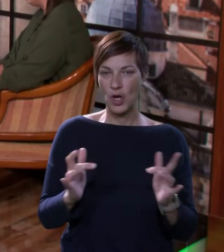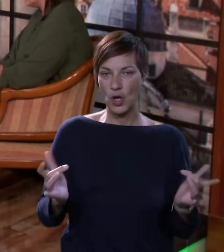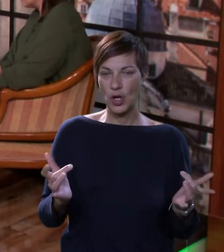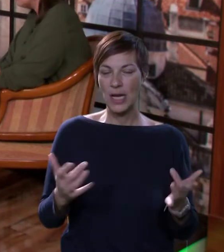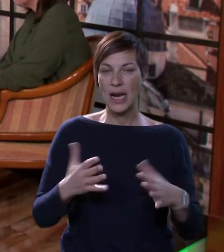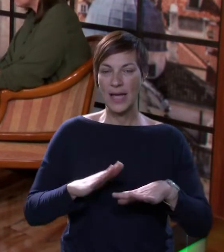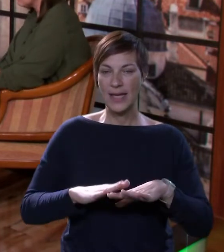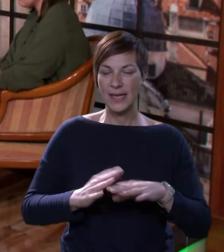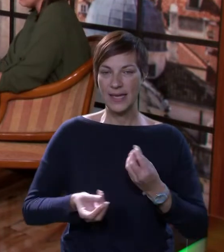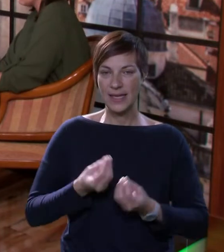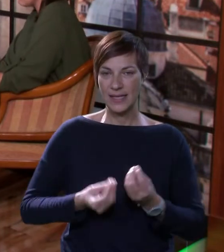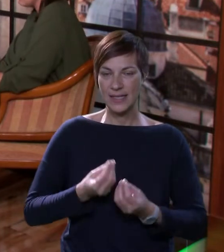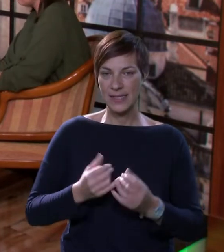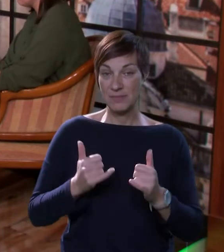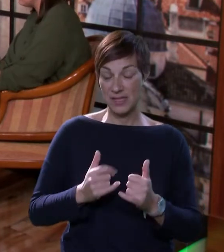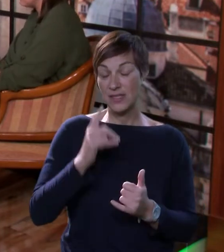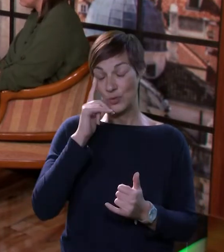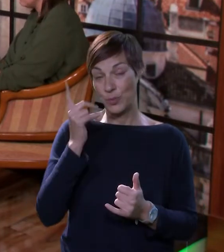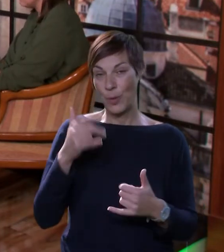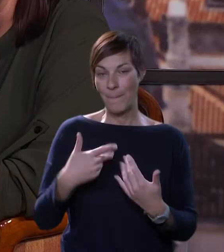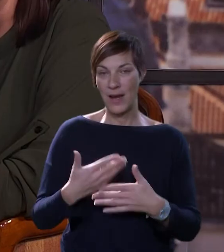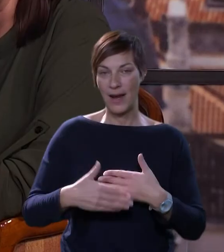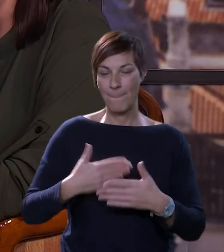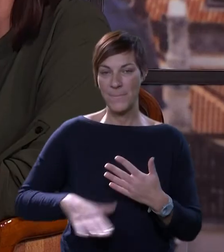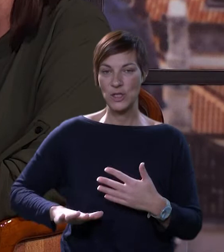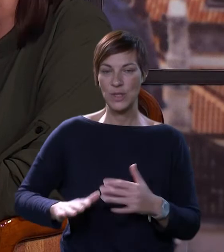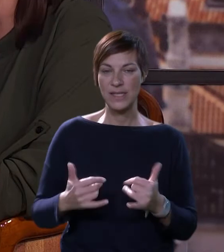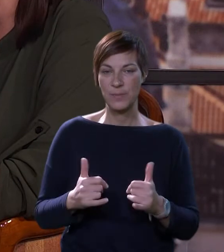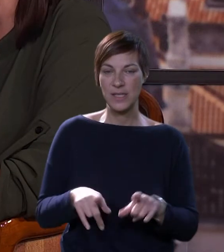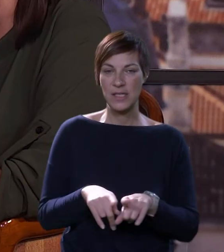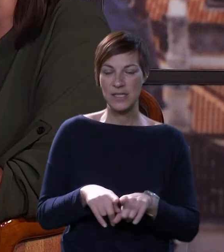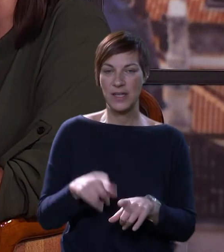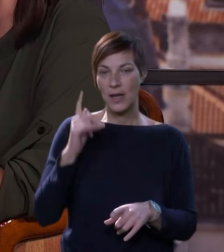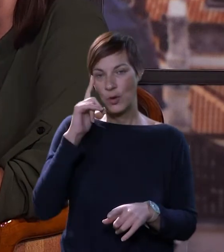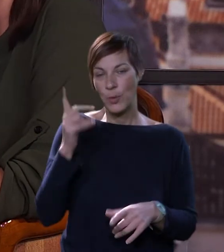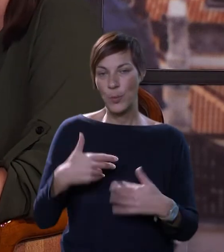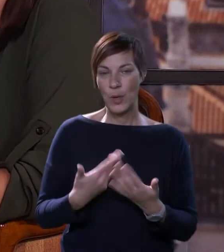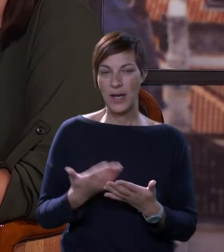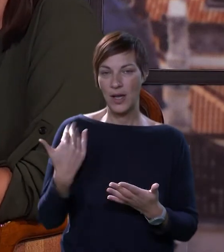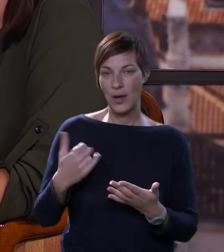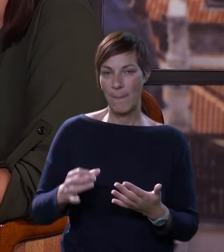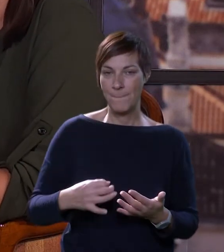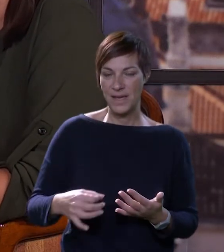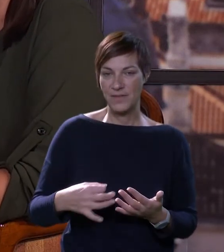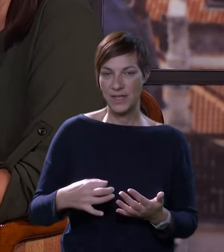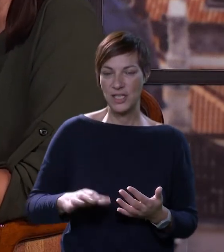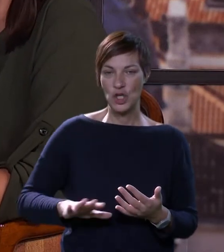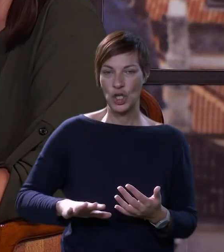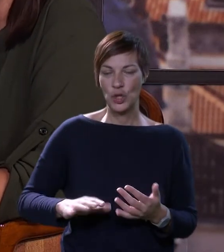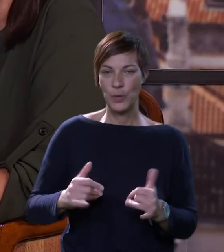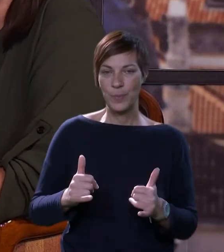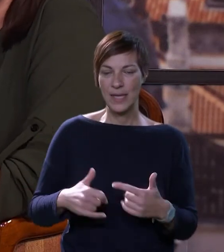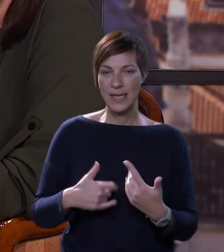online igricama, one su i danas jako popularne među djecom, jesu li isto toliko popularne i onim predvrtičkoj